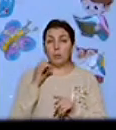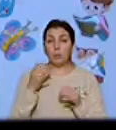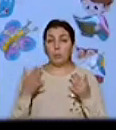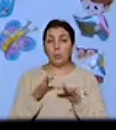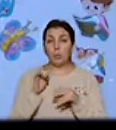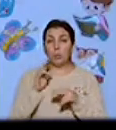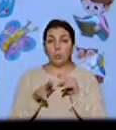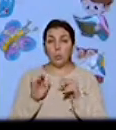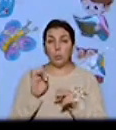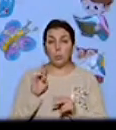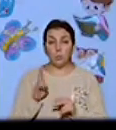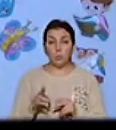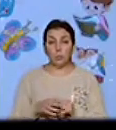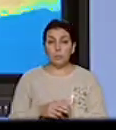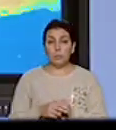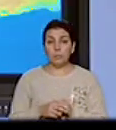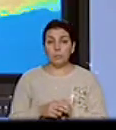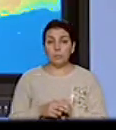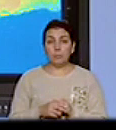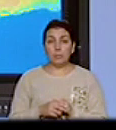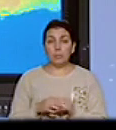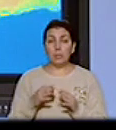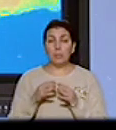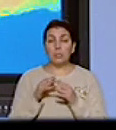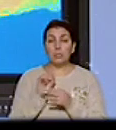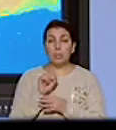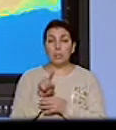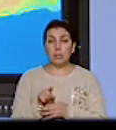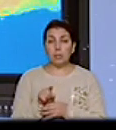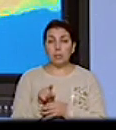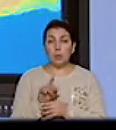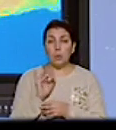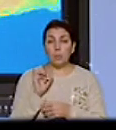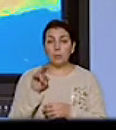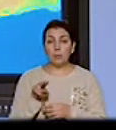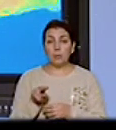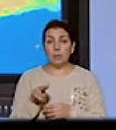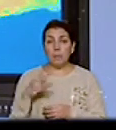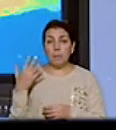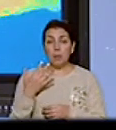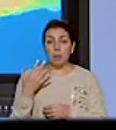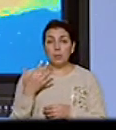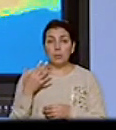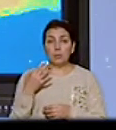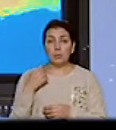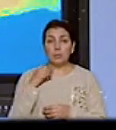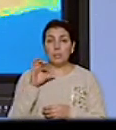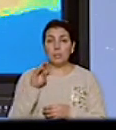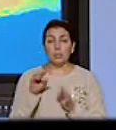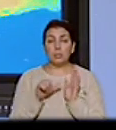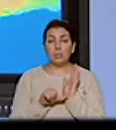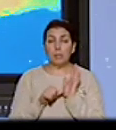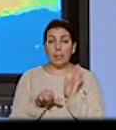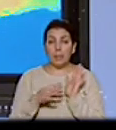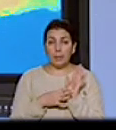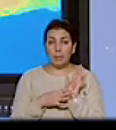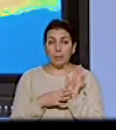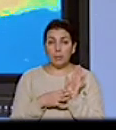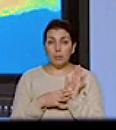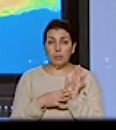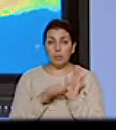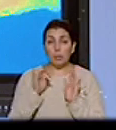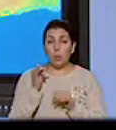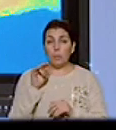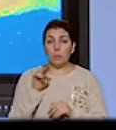ребята, наш урок подошел к концу. Домашнее задание, упражнение 5 на странице 69